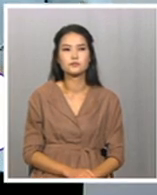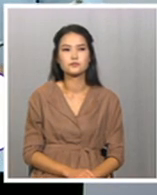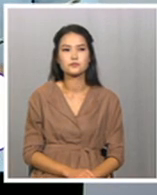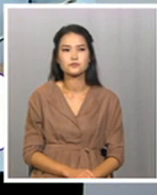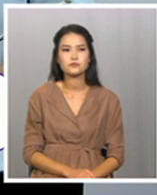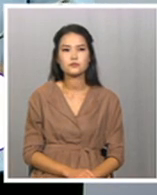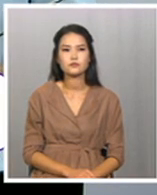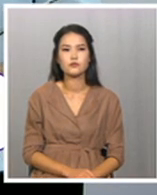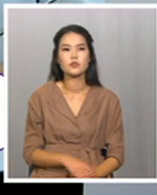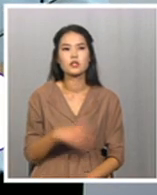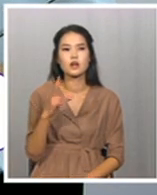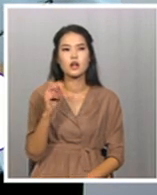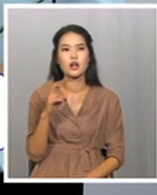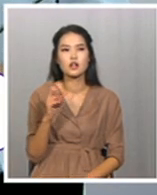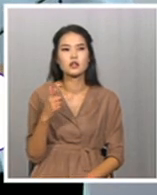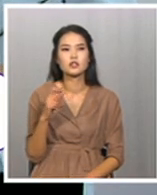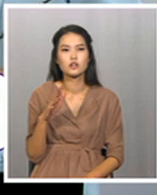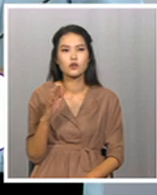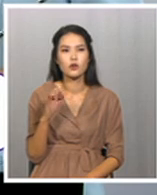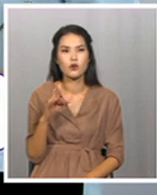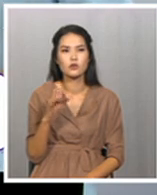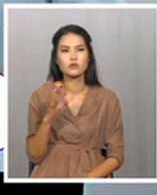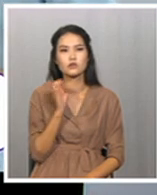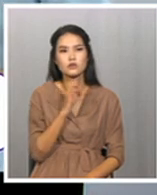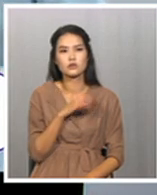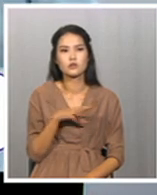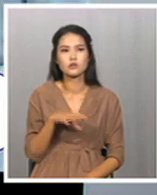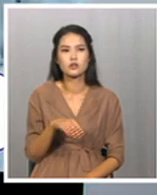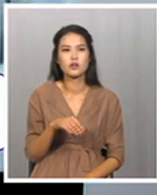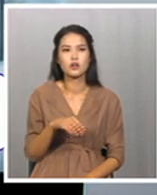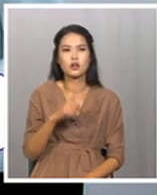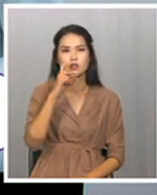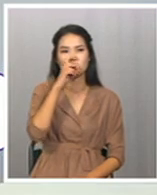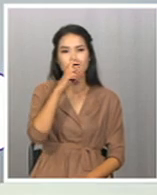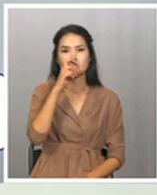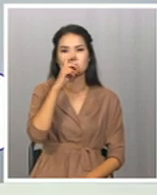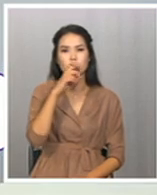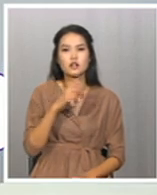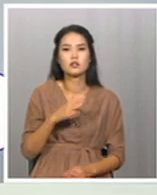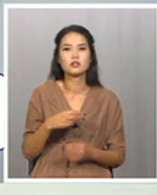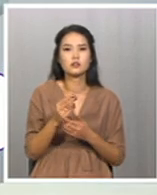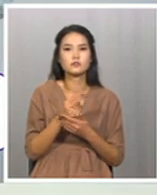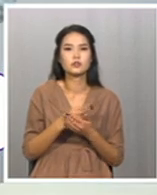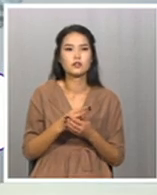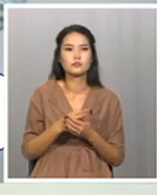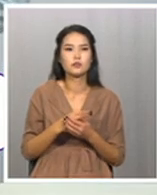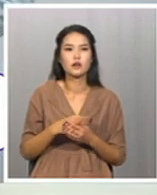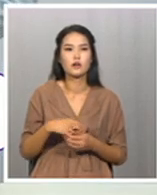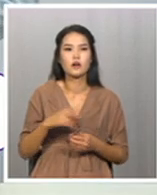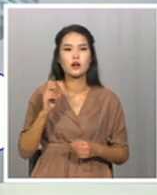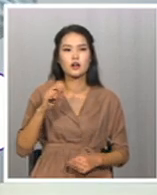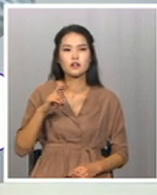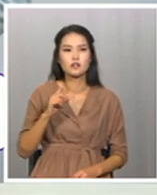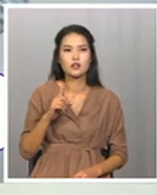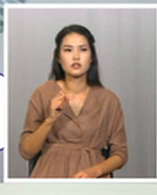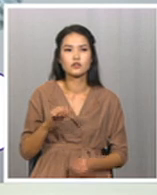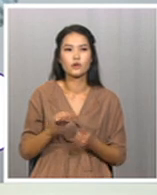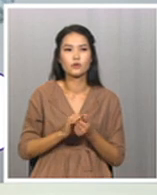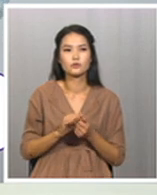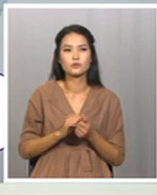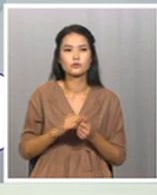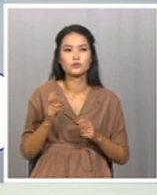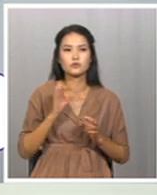Ал калий гидроксидінің қолданылу салалары – қышқылдарды бейтараптау, катализ, жуғыш